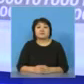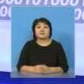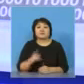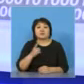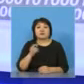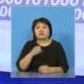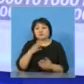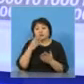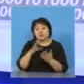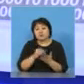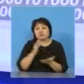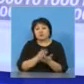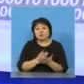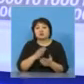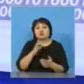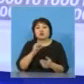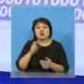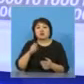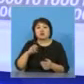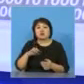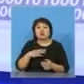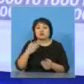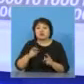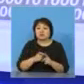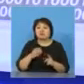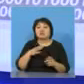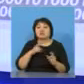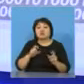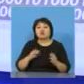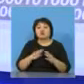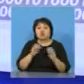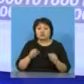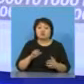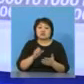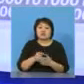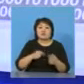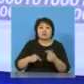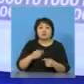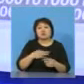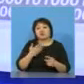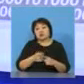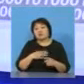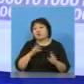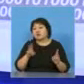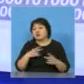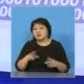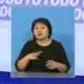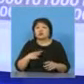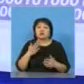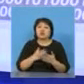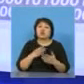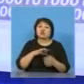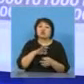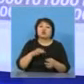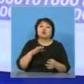Одним из примеров является Сандугаш Ахметова. По ее словам, сидя дома, можно заняться бизнесом. Для этого не обязательно обладать